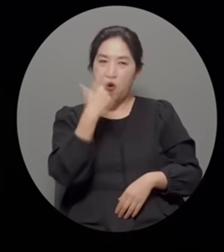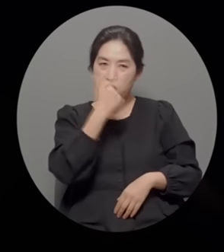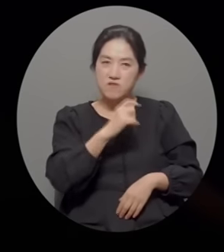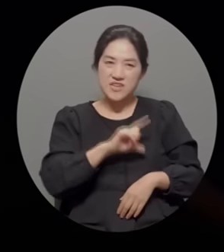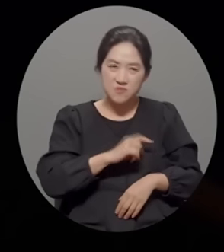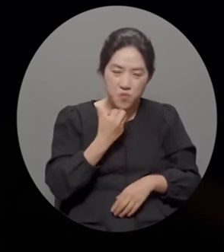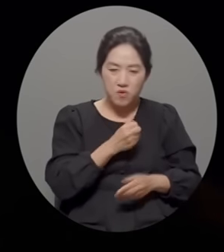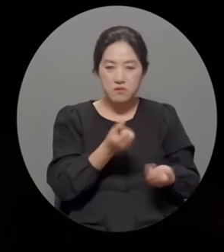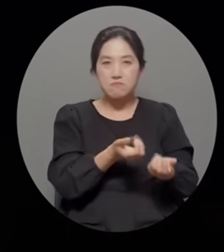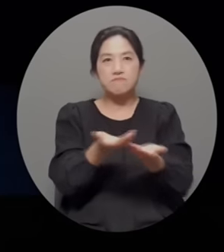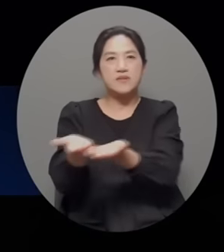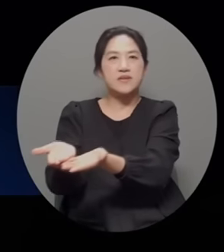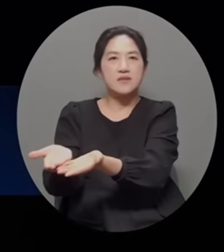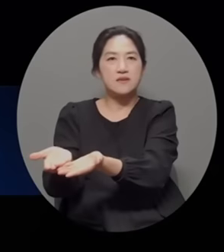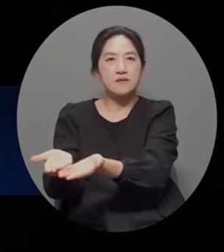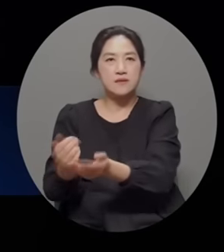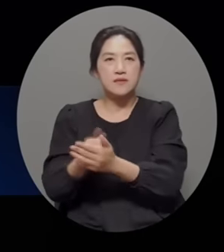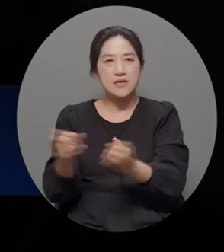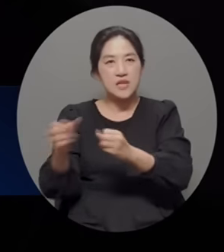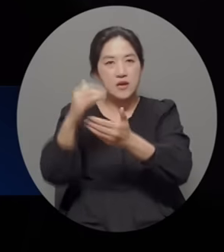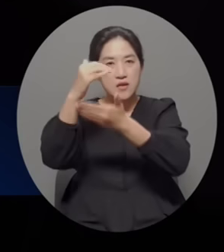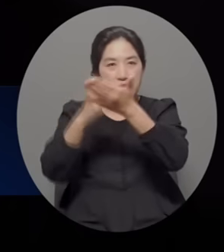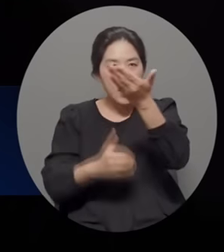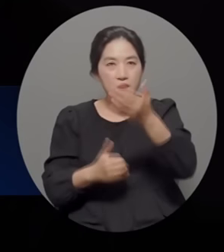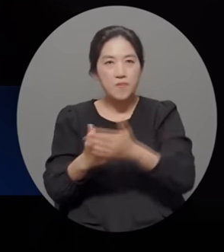드러났습니다. 대화 목록 중에